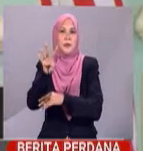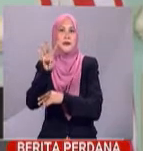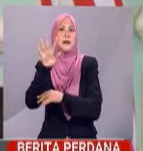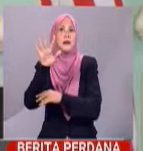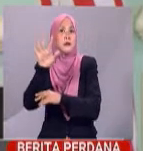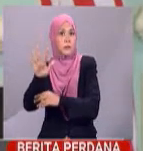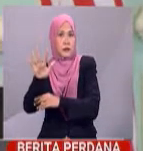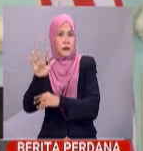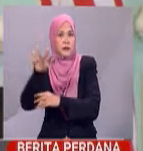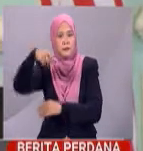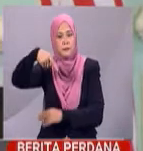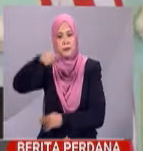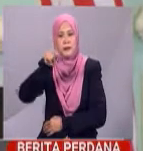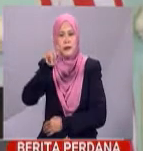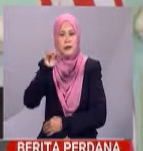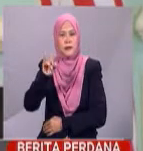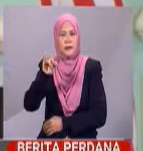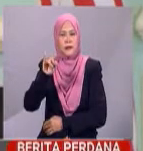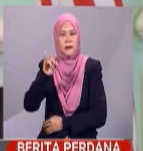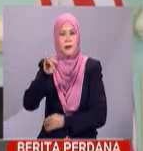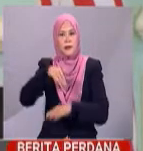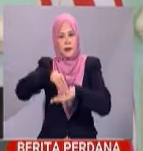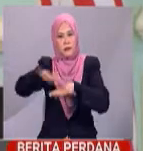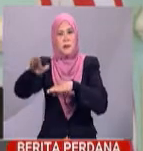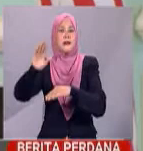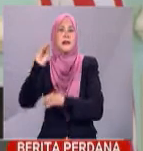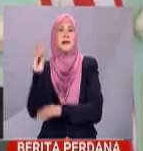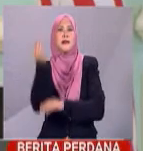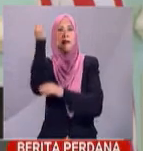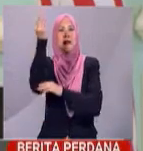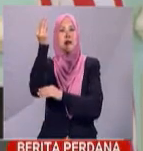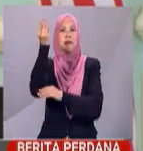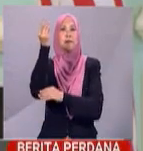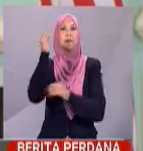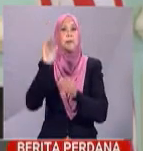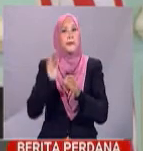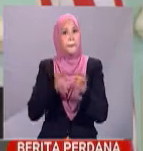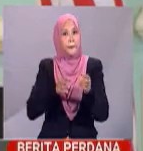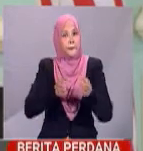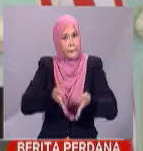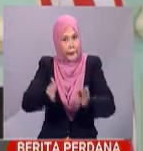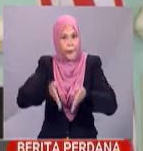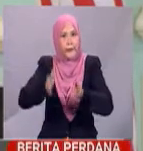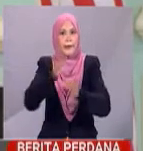445 parti ke Jakarta, Medan dan Surabaya.